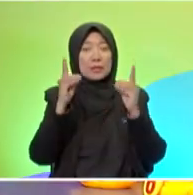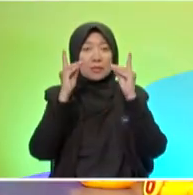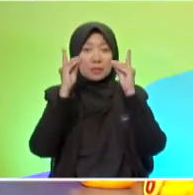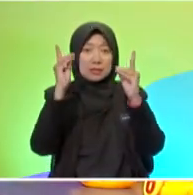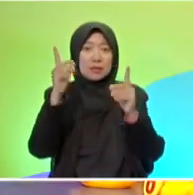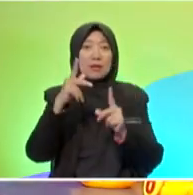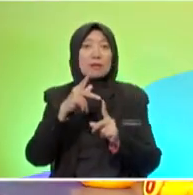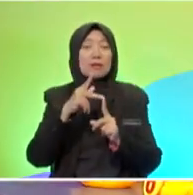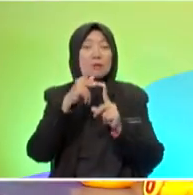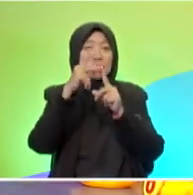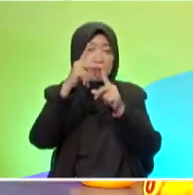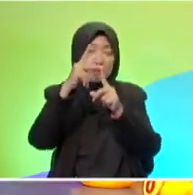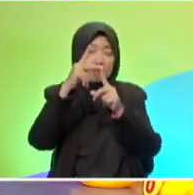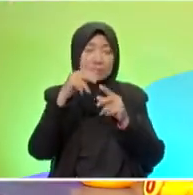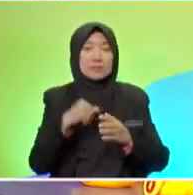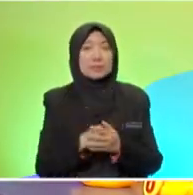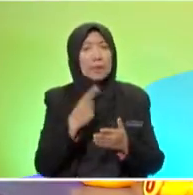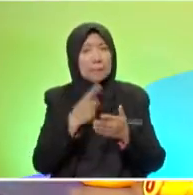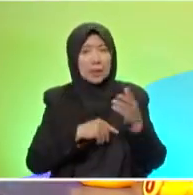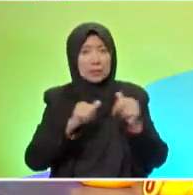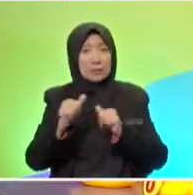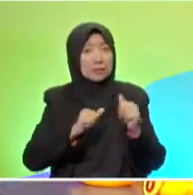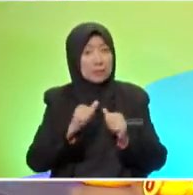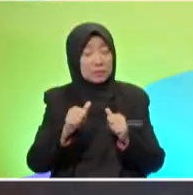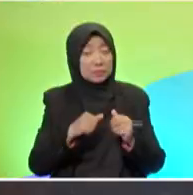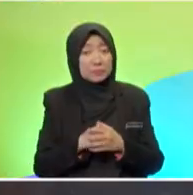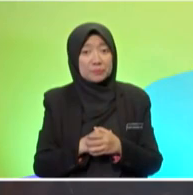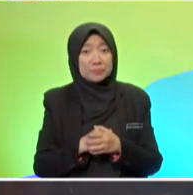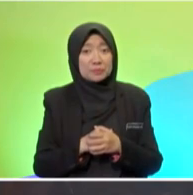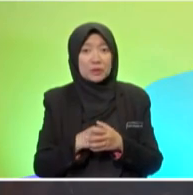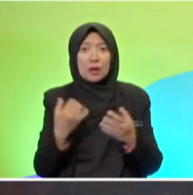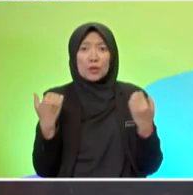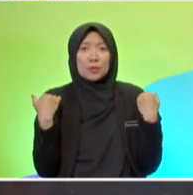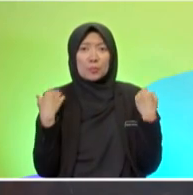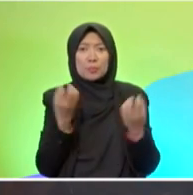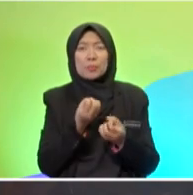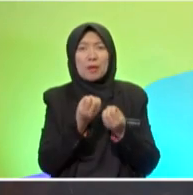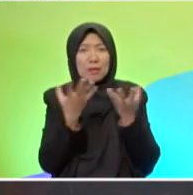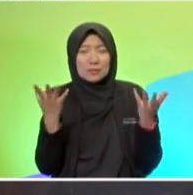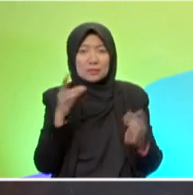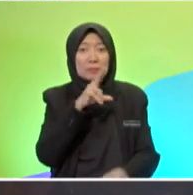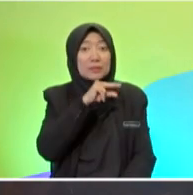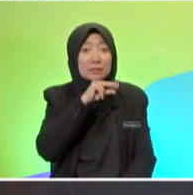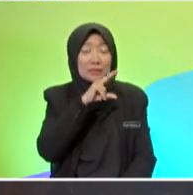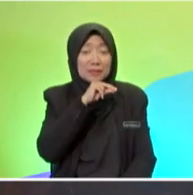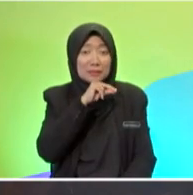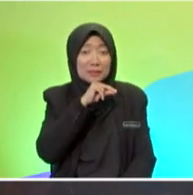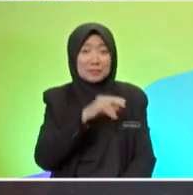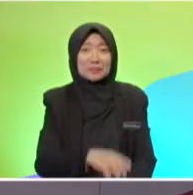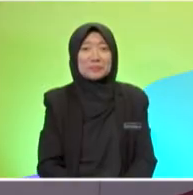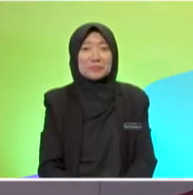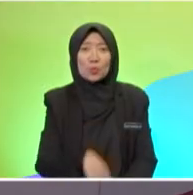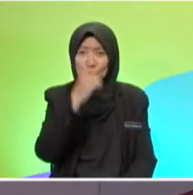Baiklah cikgu, apa pula aktiviti kita dalam segmen kali ini cikgu? Nampak ada itik banyak ni. Kan.